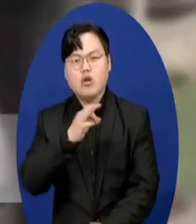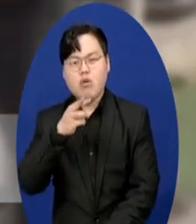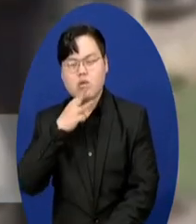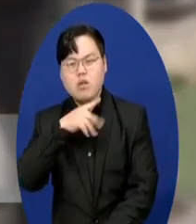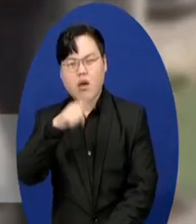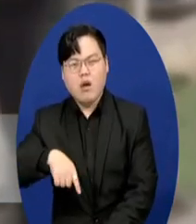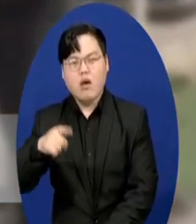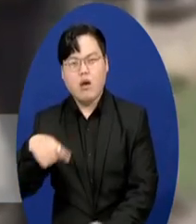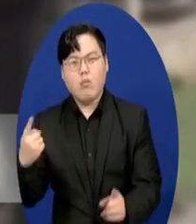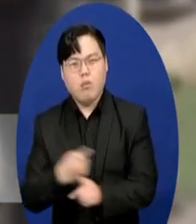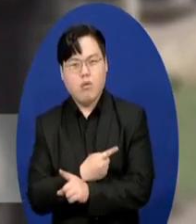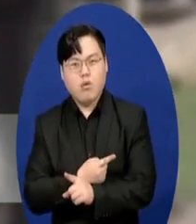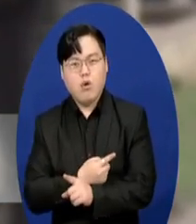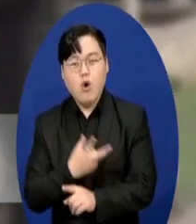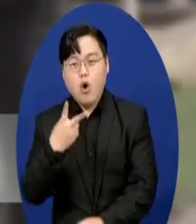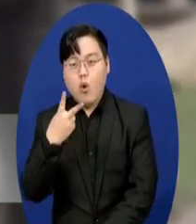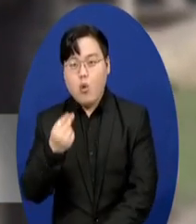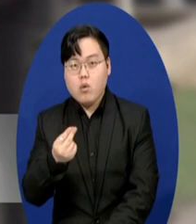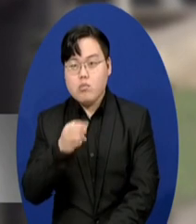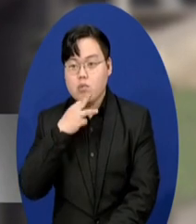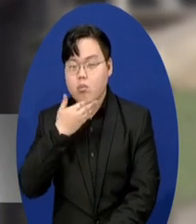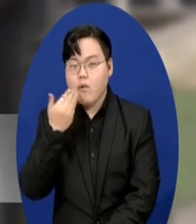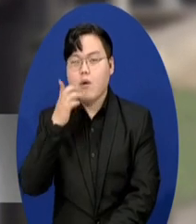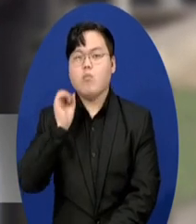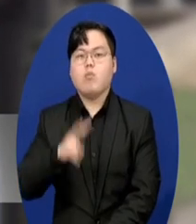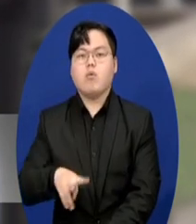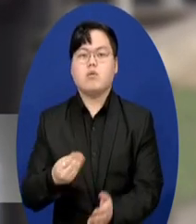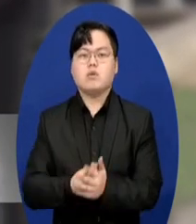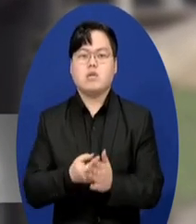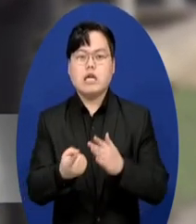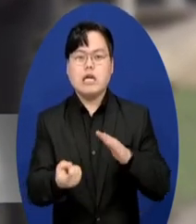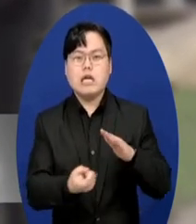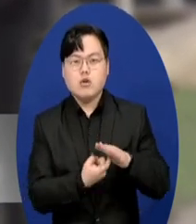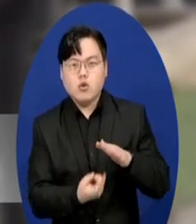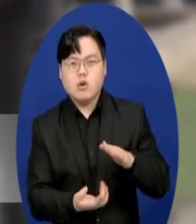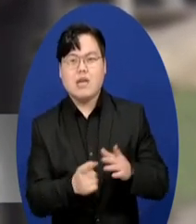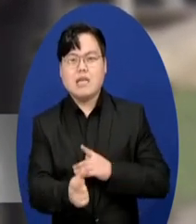алдагдуулдаг. Үнэн зөв статистикгүй бол түүнд үндэслэж гардаг эдийн